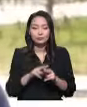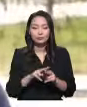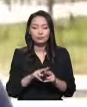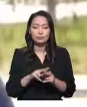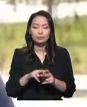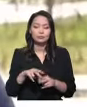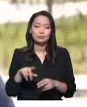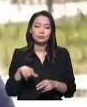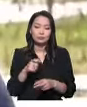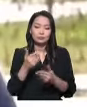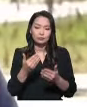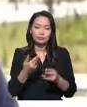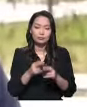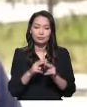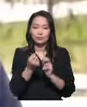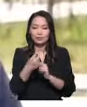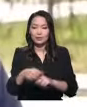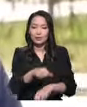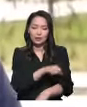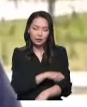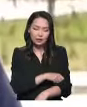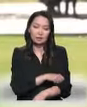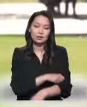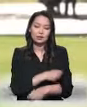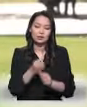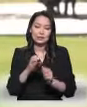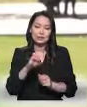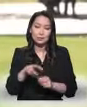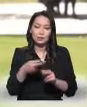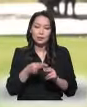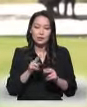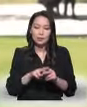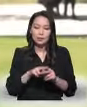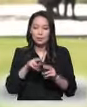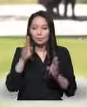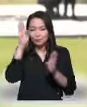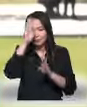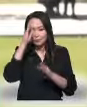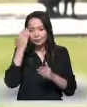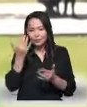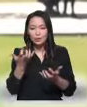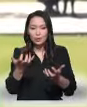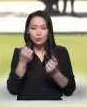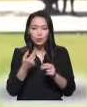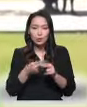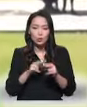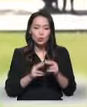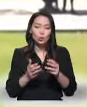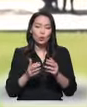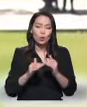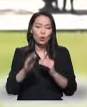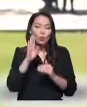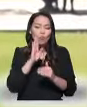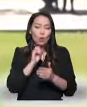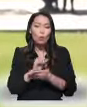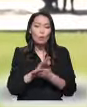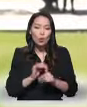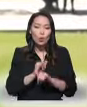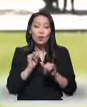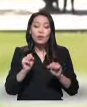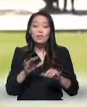составил 11 метров 78 сантиметров. По прогнозу Росгидромета повышение уровня воды будет продолжаться.